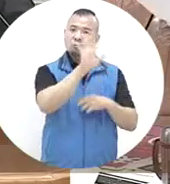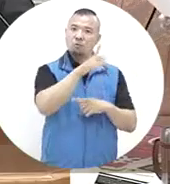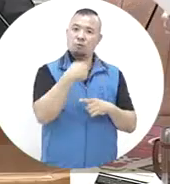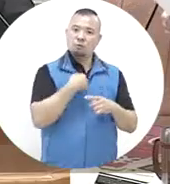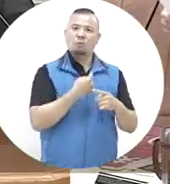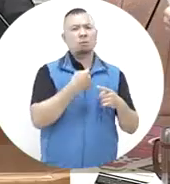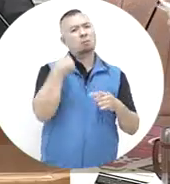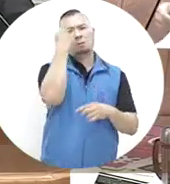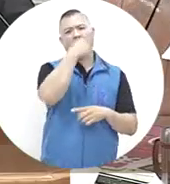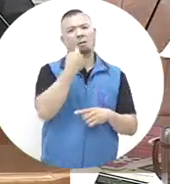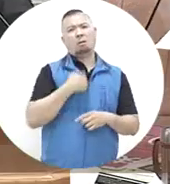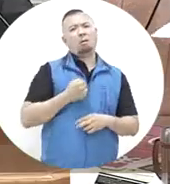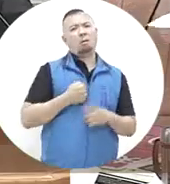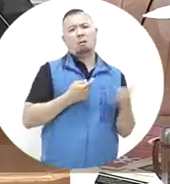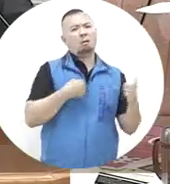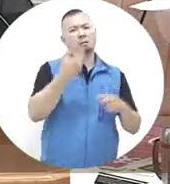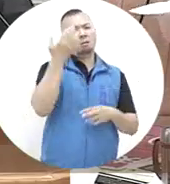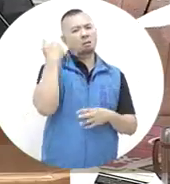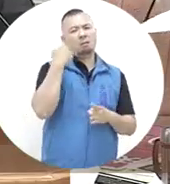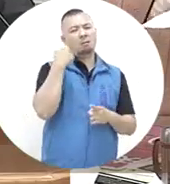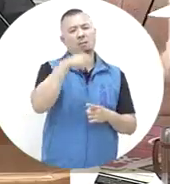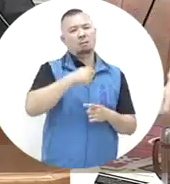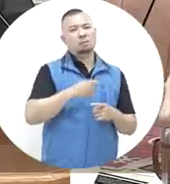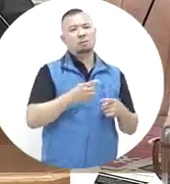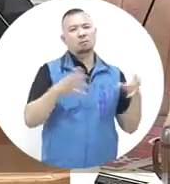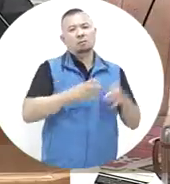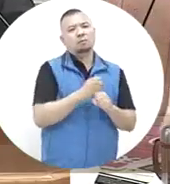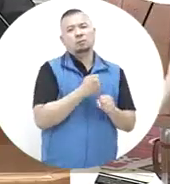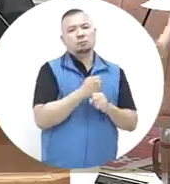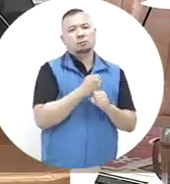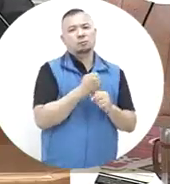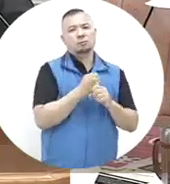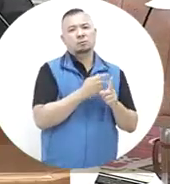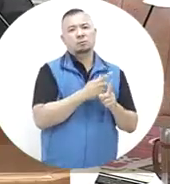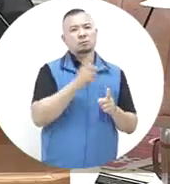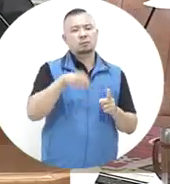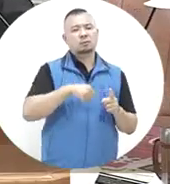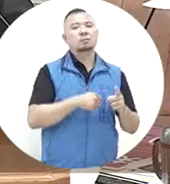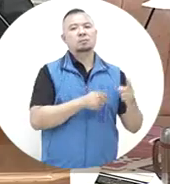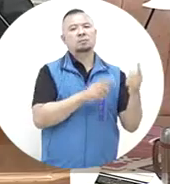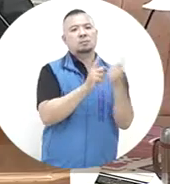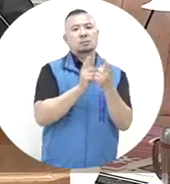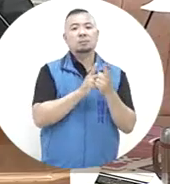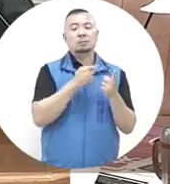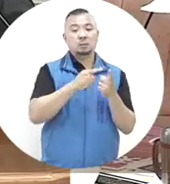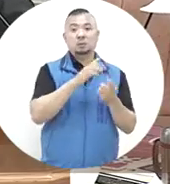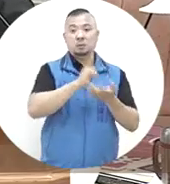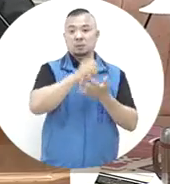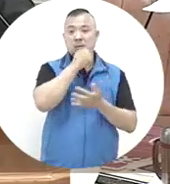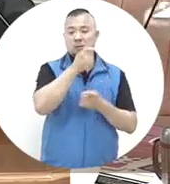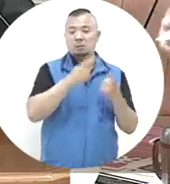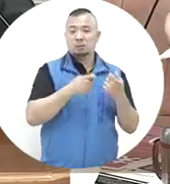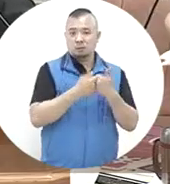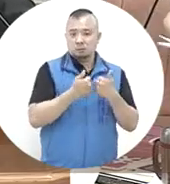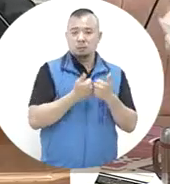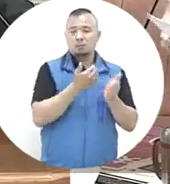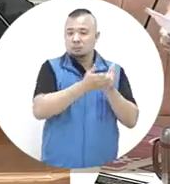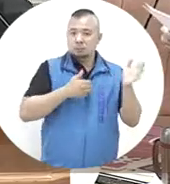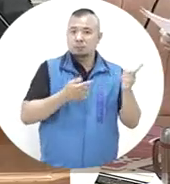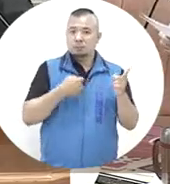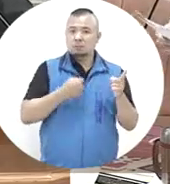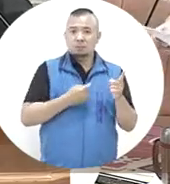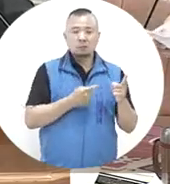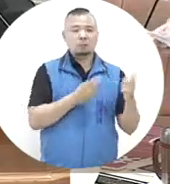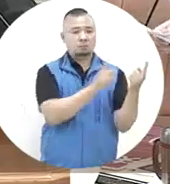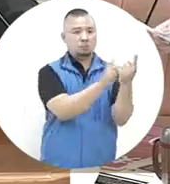识，都是我的老同事老部署啊，所以那一天就有来了。在那个记者会之前，我先问问他们的时候，他们都过